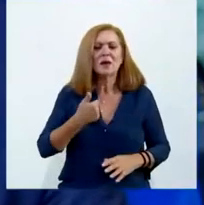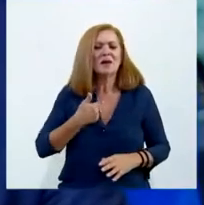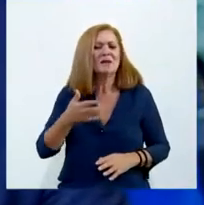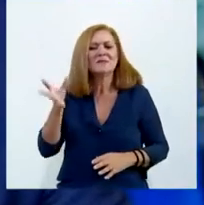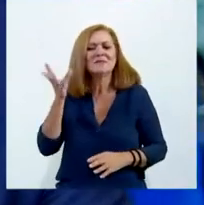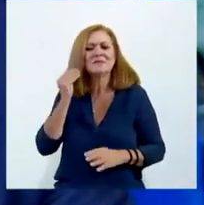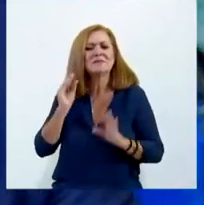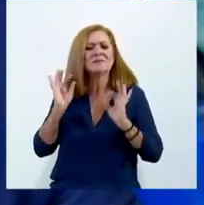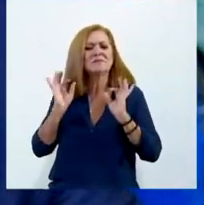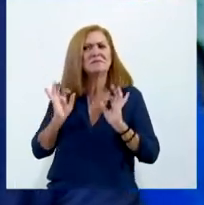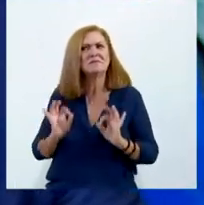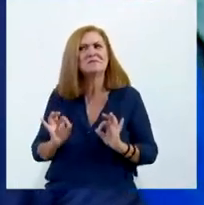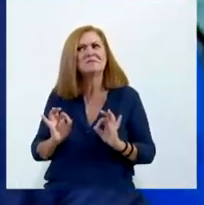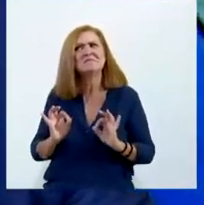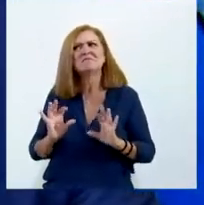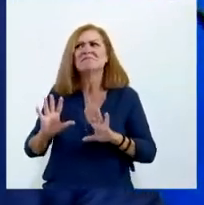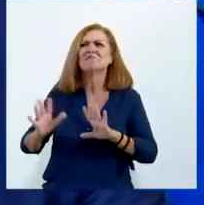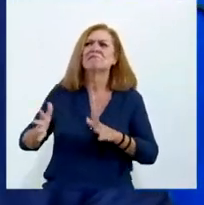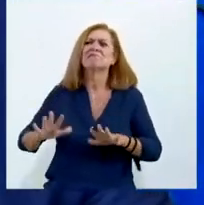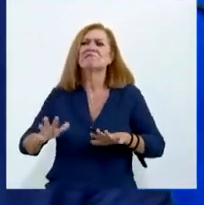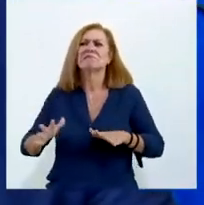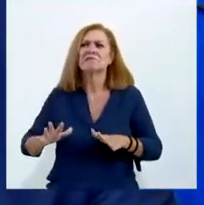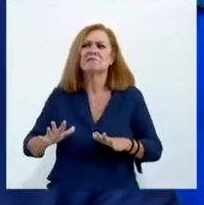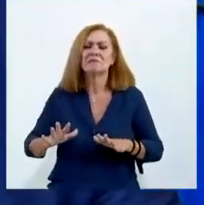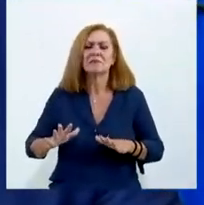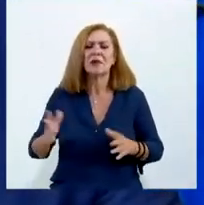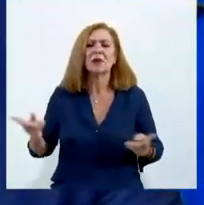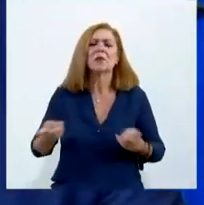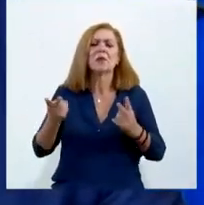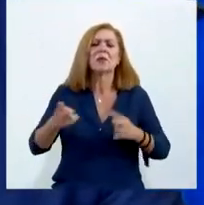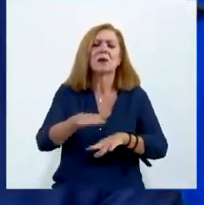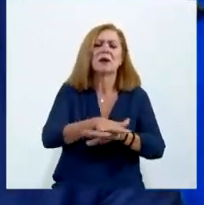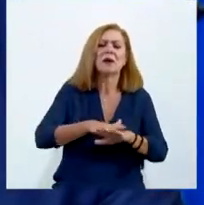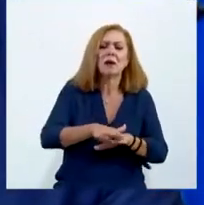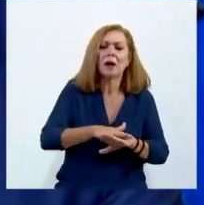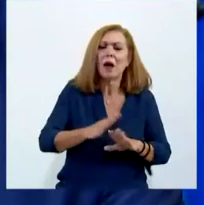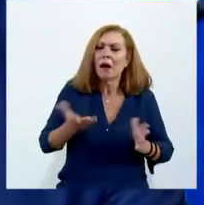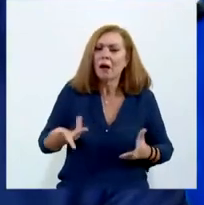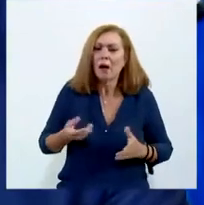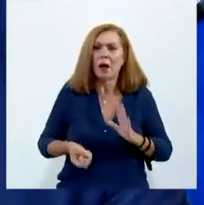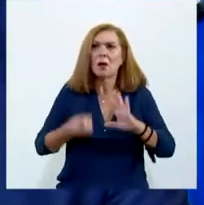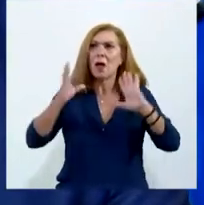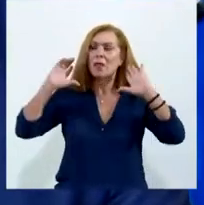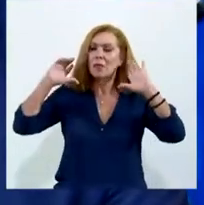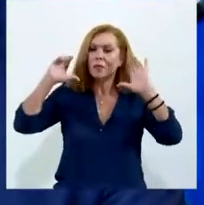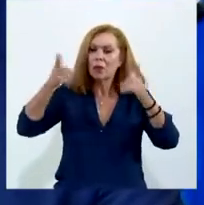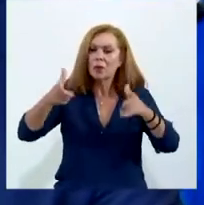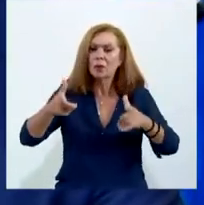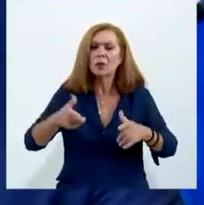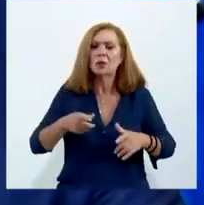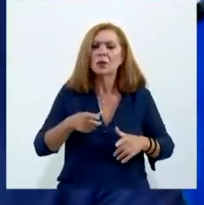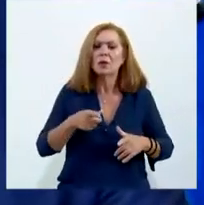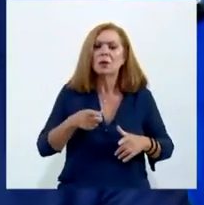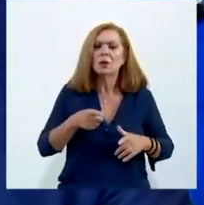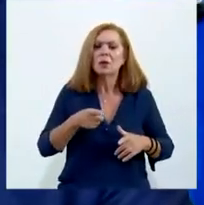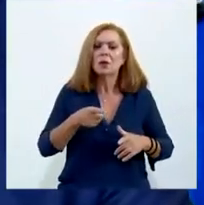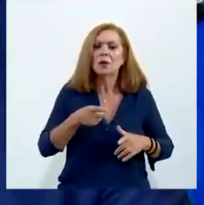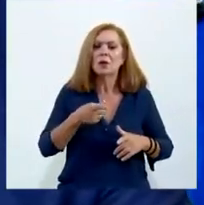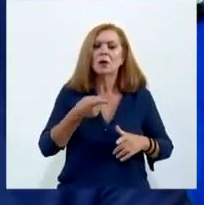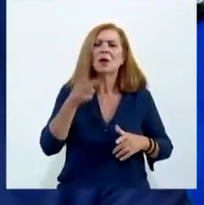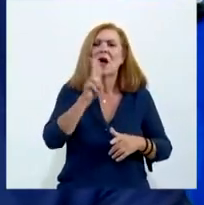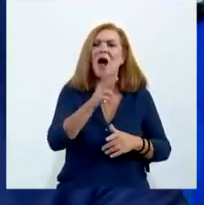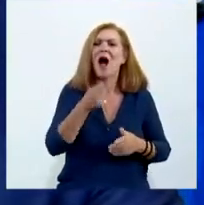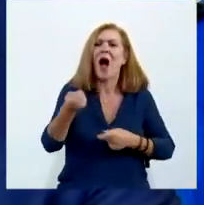ακούστηκε μάλλον χλιαρή, παρά το γεγονός ότι η Νέα Δημοκρατία στηρίζει, δεν έχει αποσύρει την στήριξή της στην υποψηφιότητα του κ.